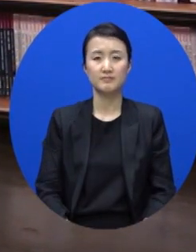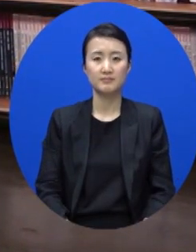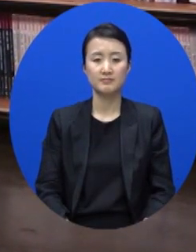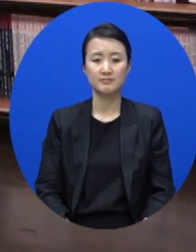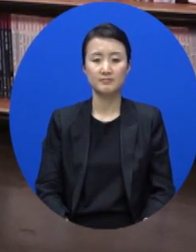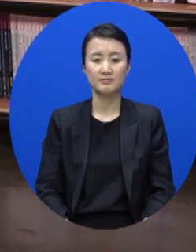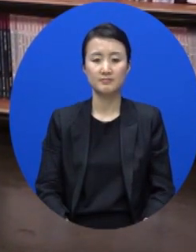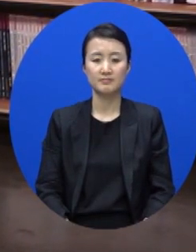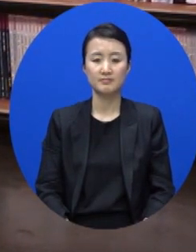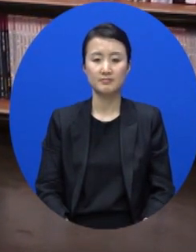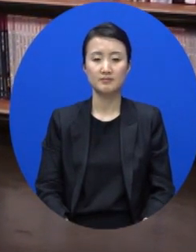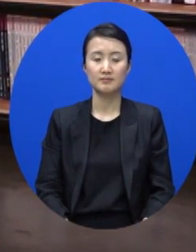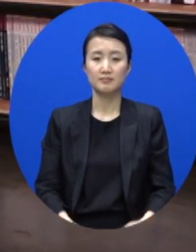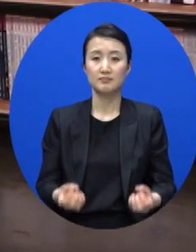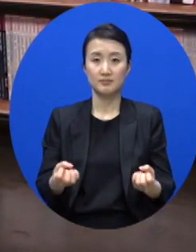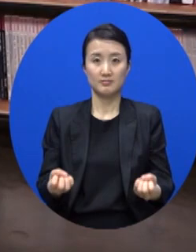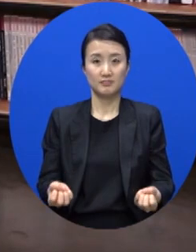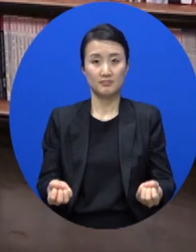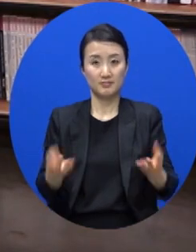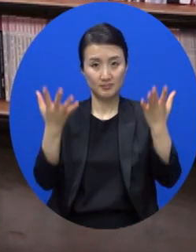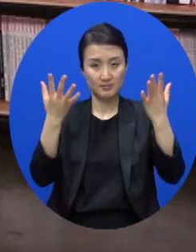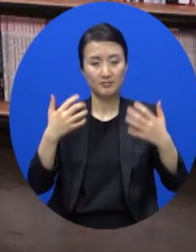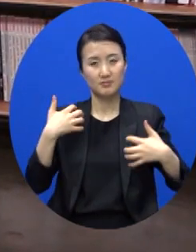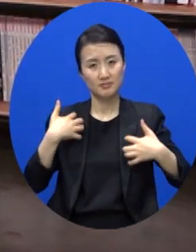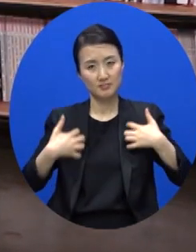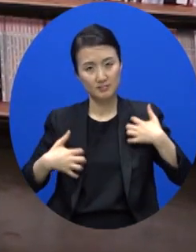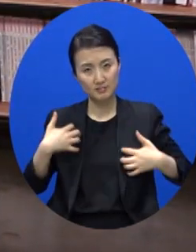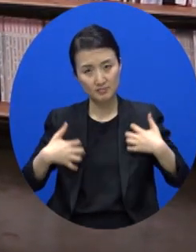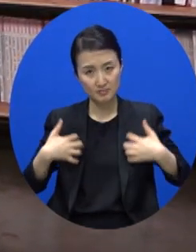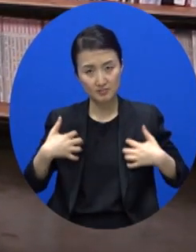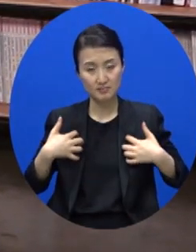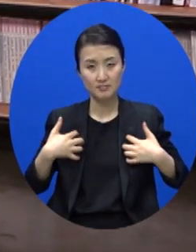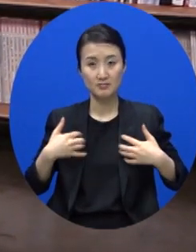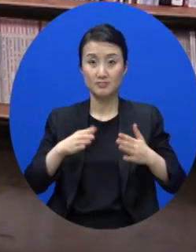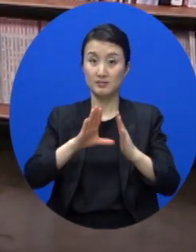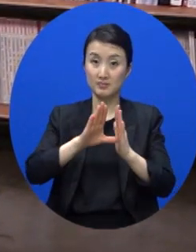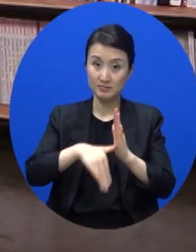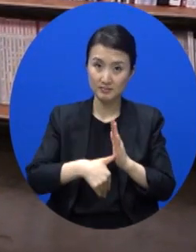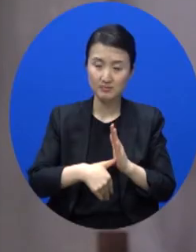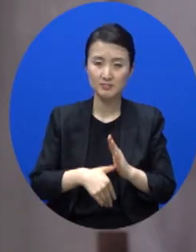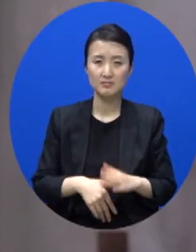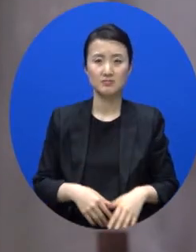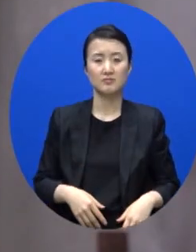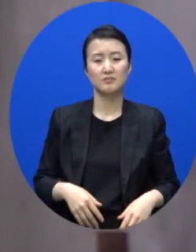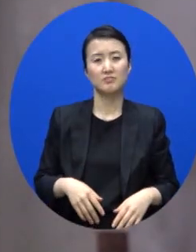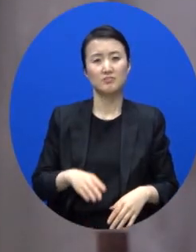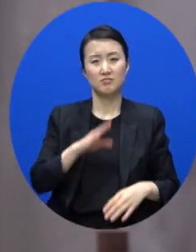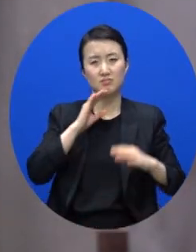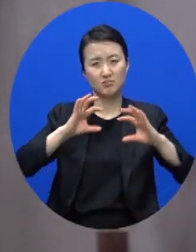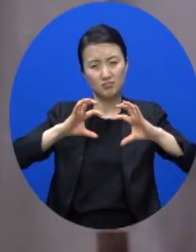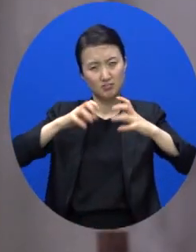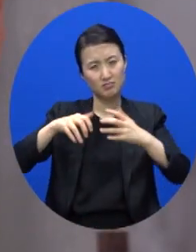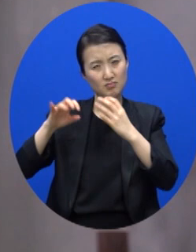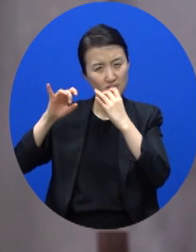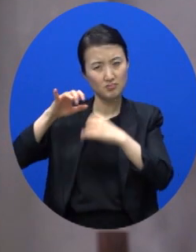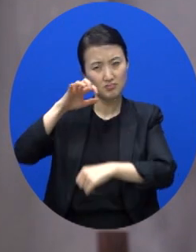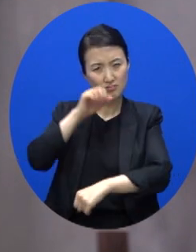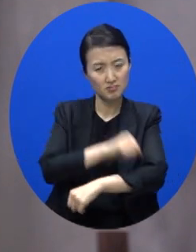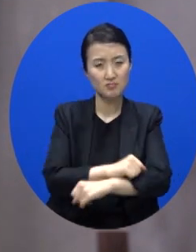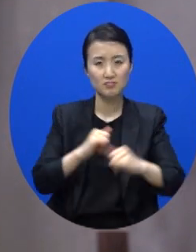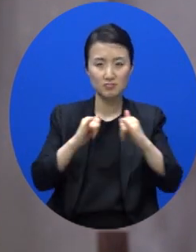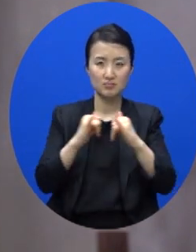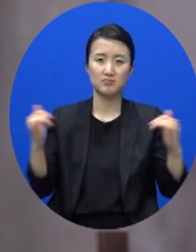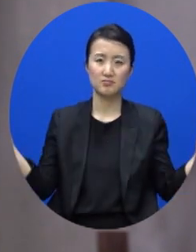그러는 동시에 축제 안에 세계 명인들의 명인전이 있지요. 또